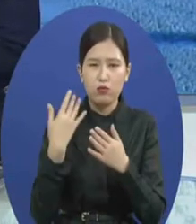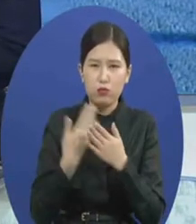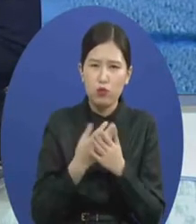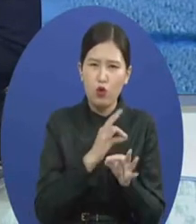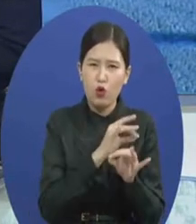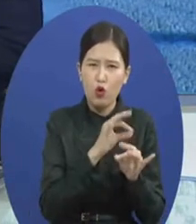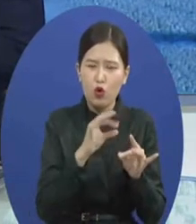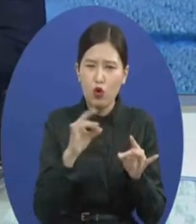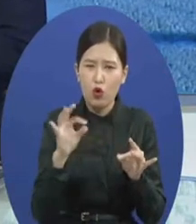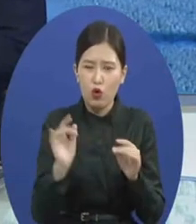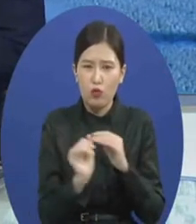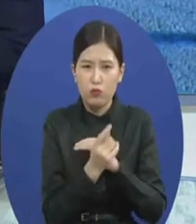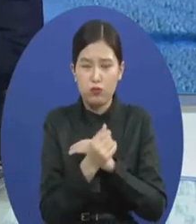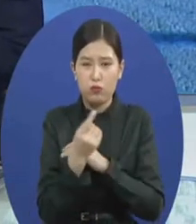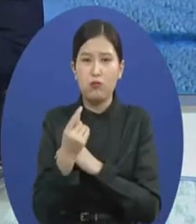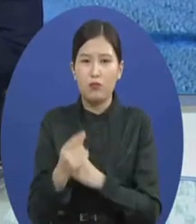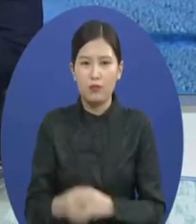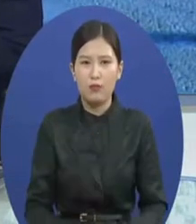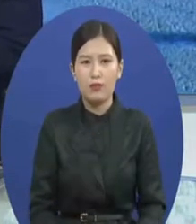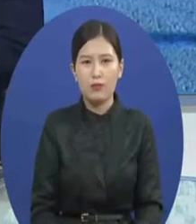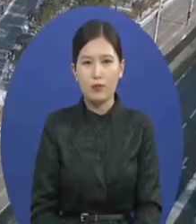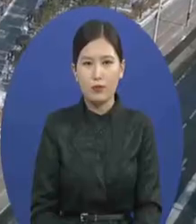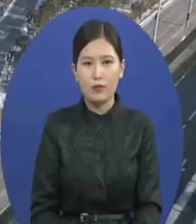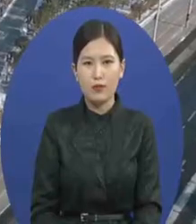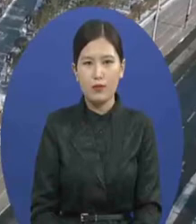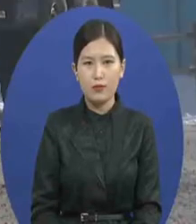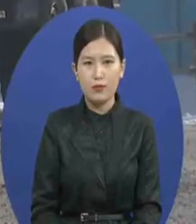үйл явдал ихтэй өдрүүд байсан юм.